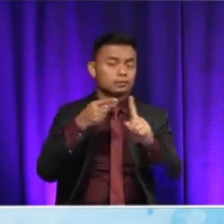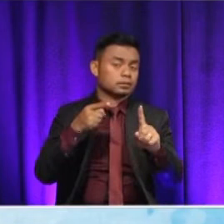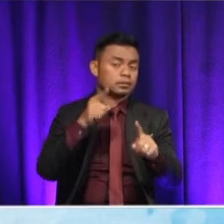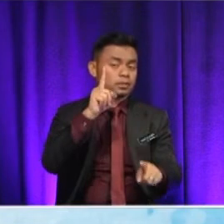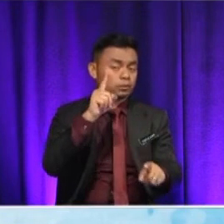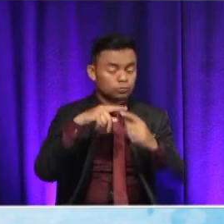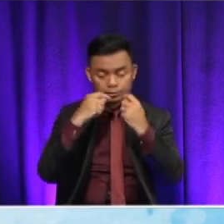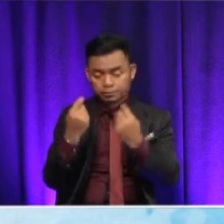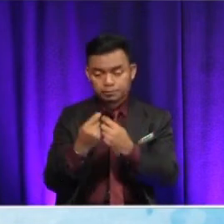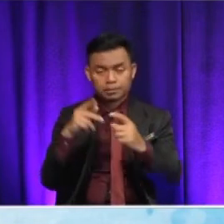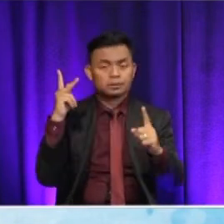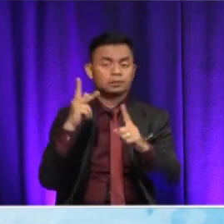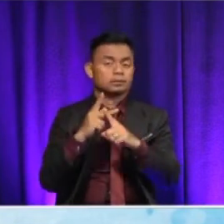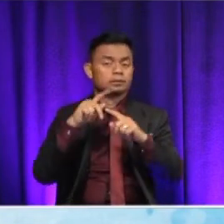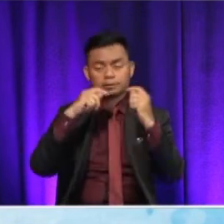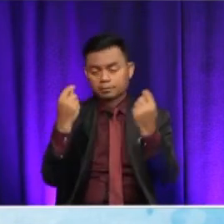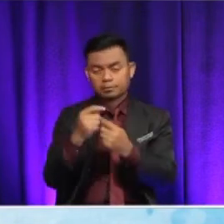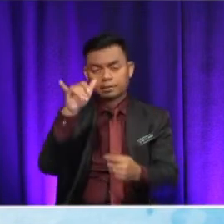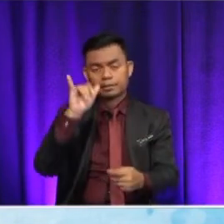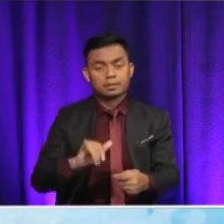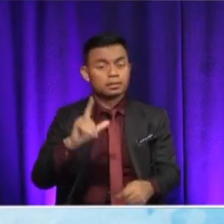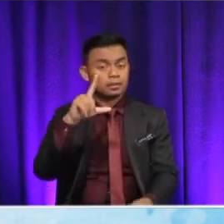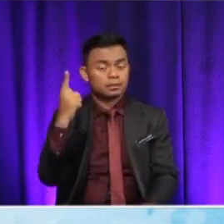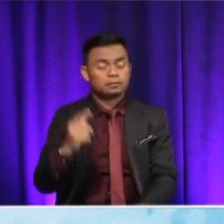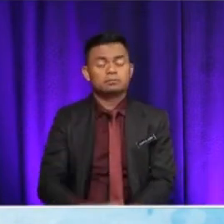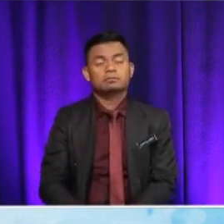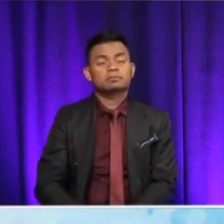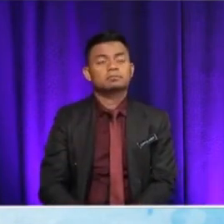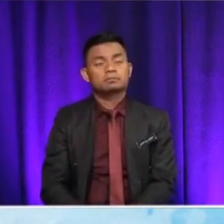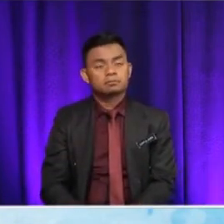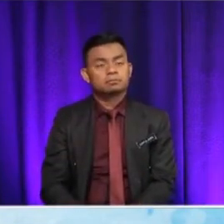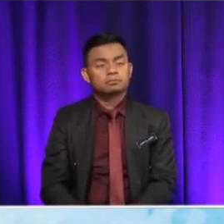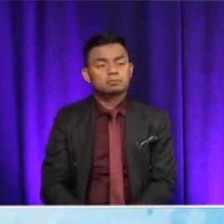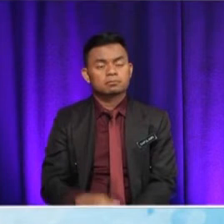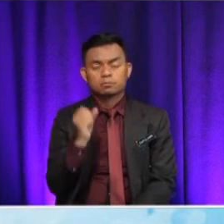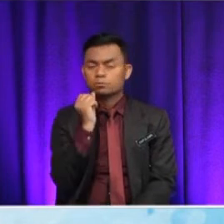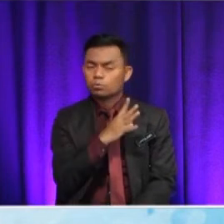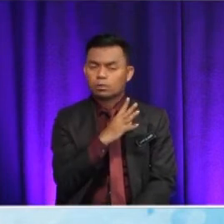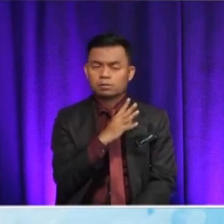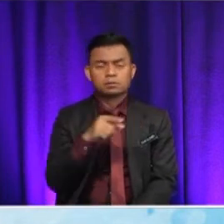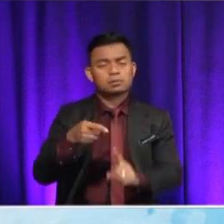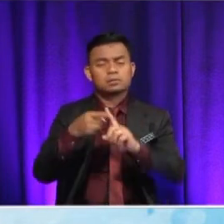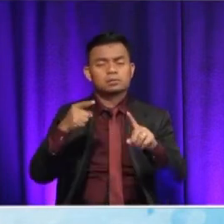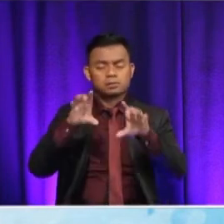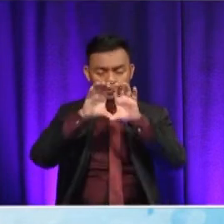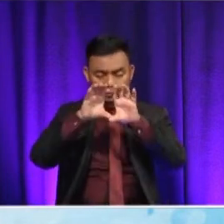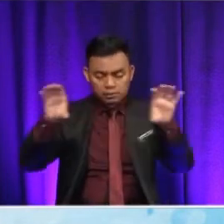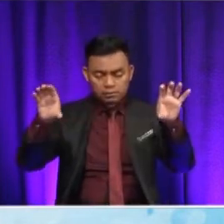juga paip limpah membuang air lebihan daripada tangki. Kita tengok soalan seterusnya.